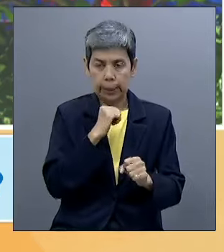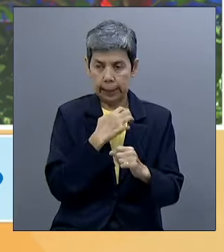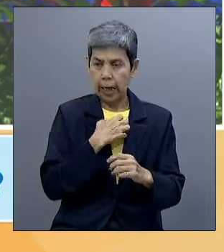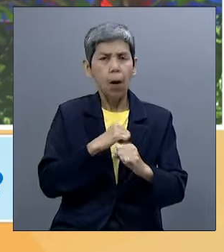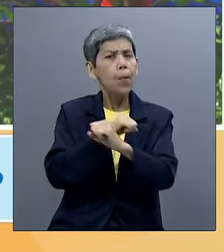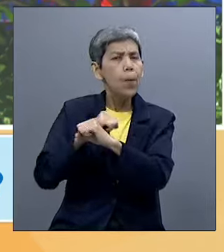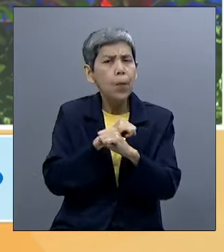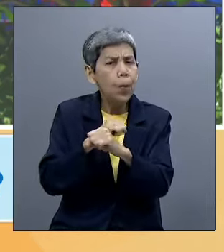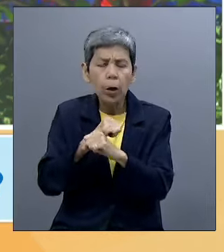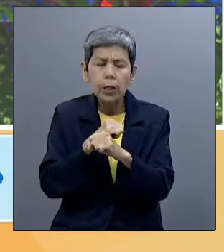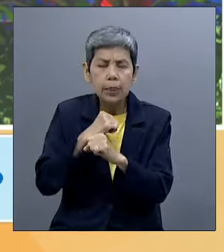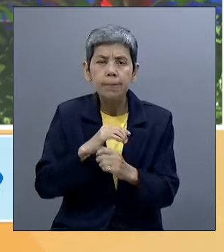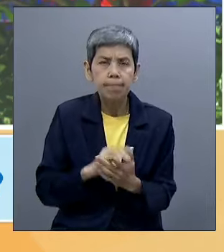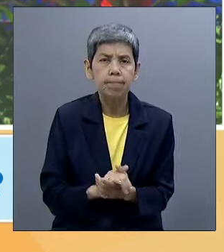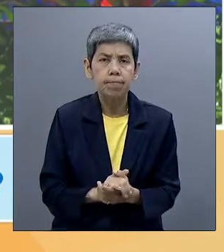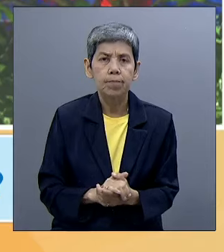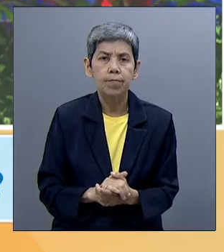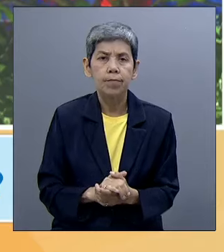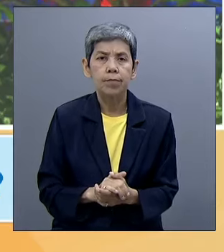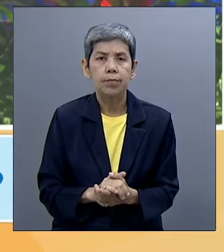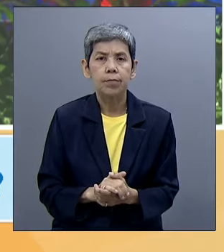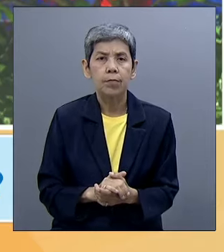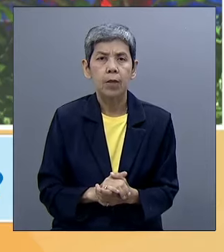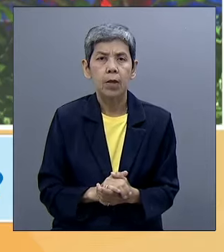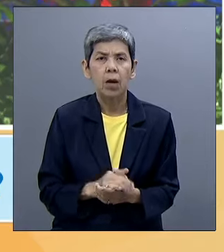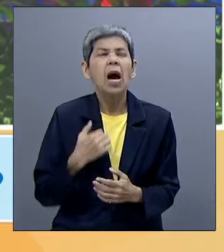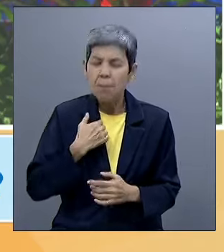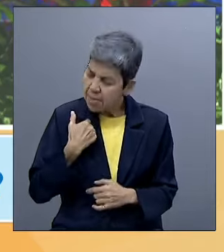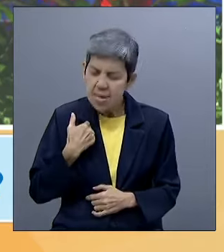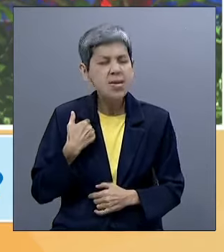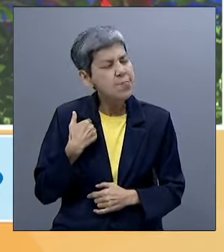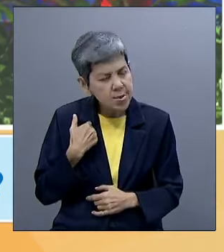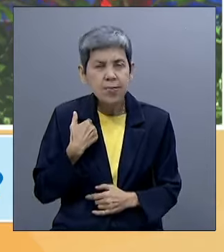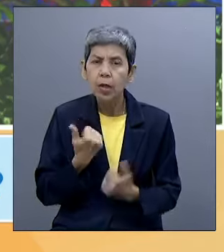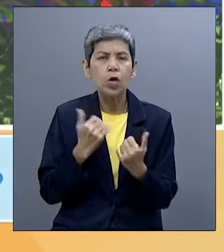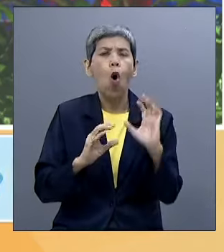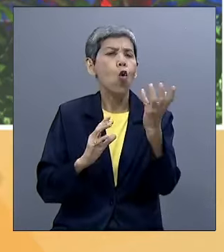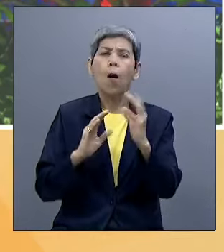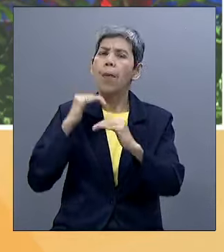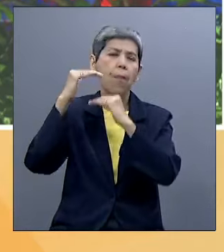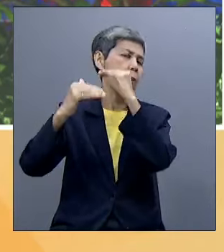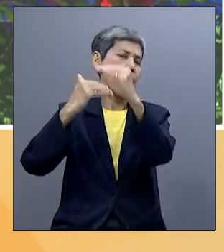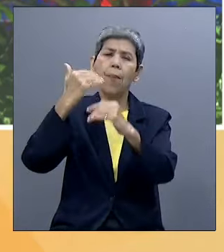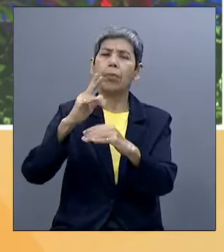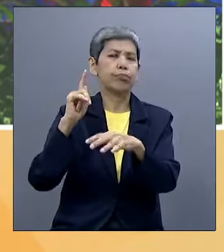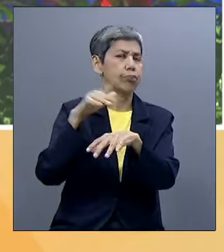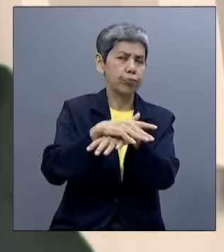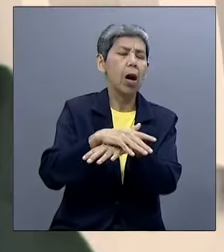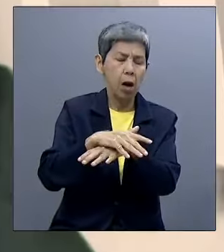รโตคอลที่มารองรับได้ครับ ผมว่ายังไงมันก็ต้องเกิดละเพราะว่าทิศทางโลกมันไปทางนี้นะครับแต่อย่างที่เรียนฮะ